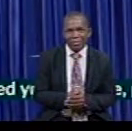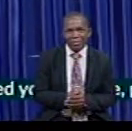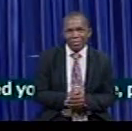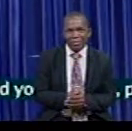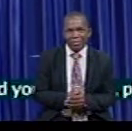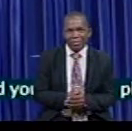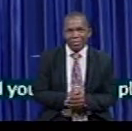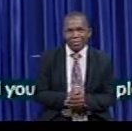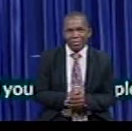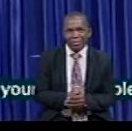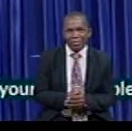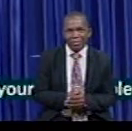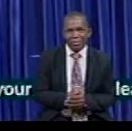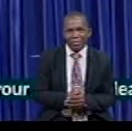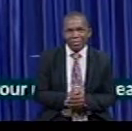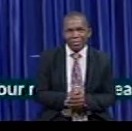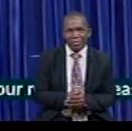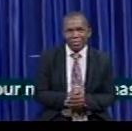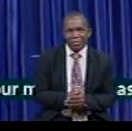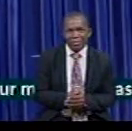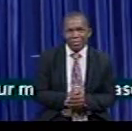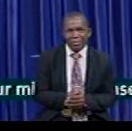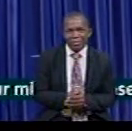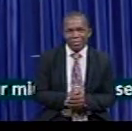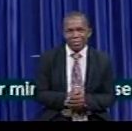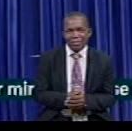ye ni indomone nye radon